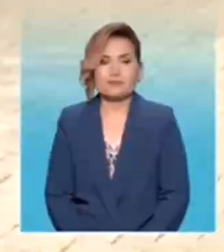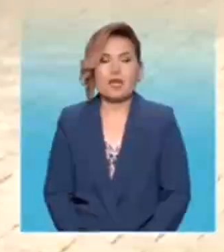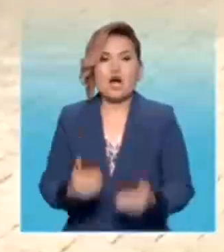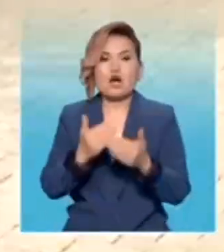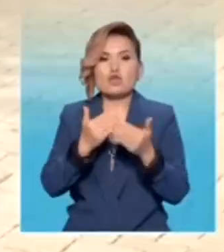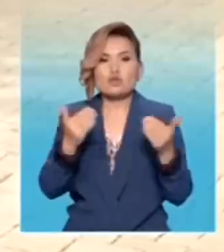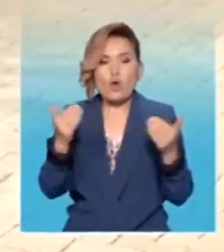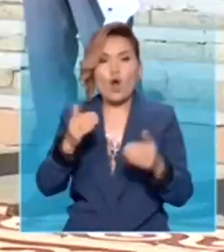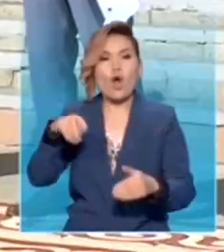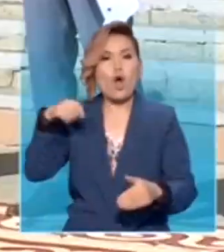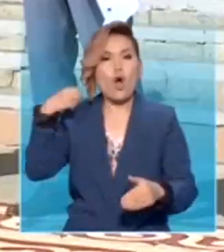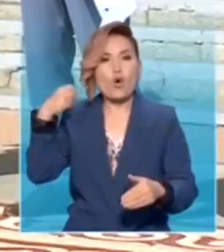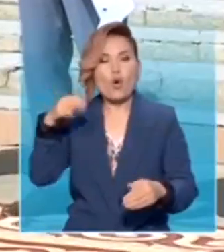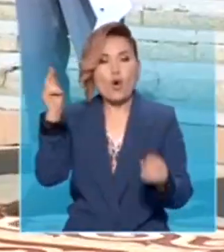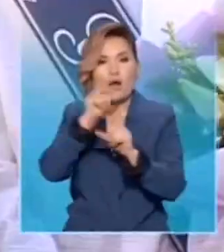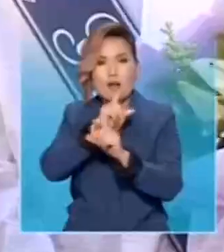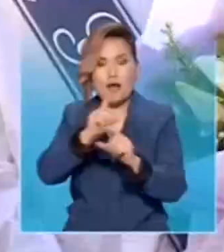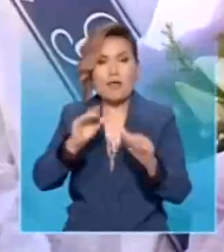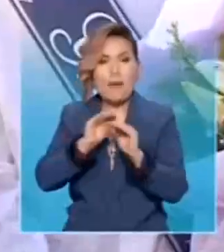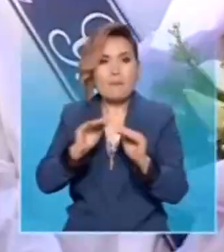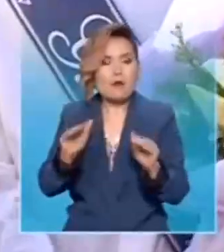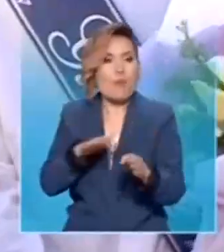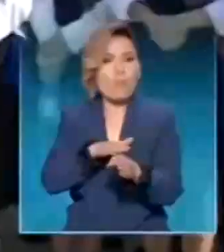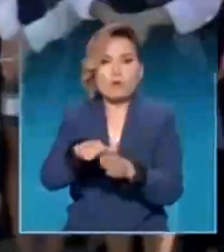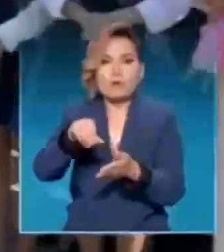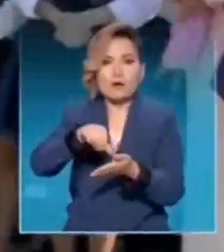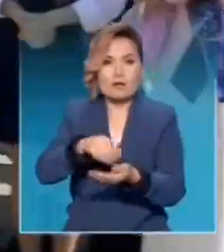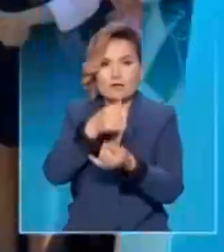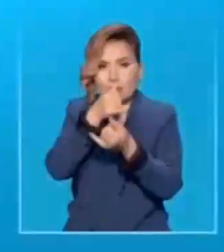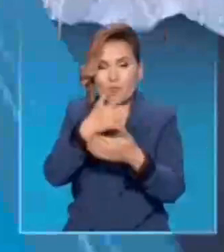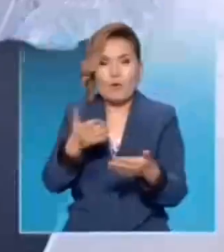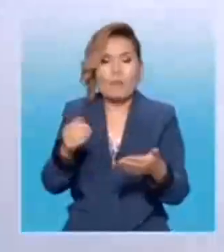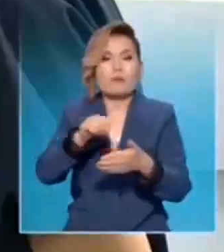Соңғы қоңырауға оқушылар неге түгел қатыспады?